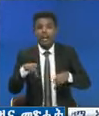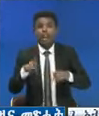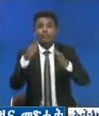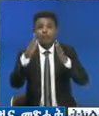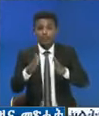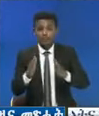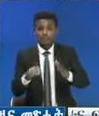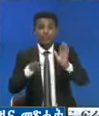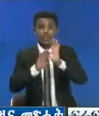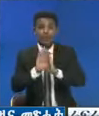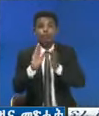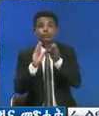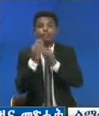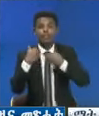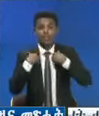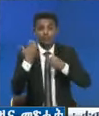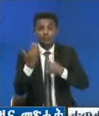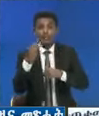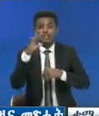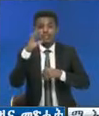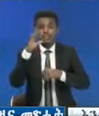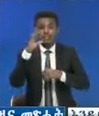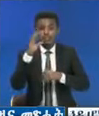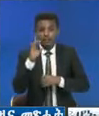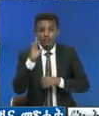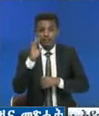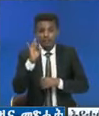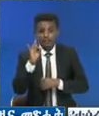ሁኔታ ነው ያለ። በዘንድሮ አመት ወደ 87 አርሶ አደሮች